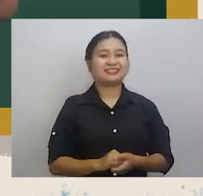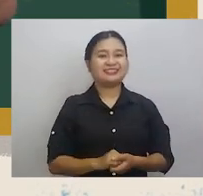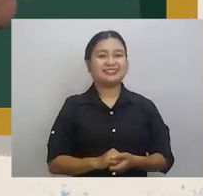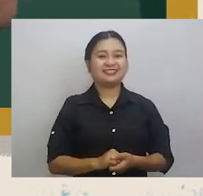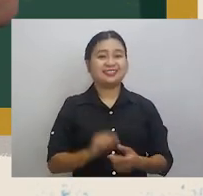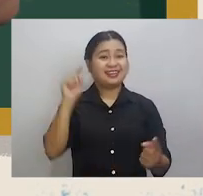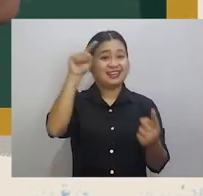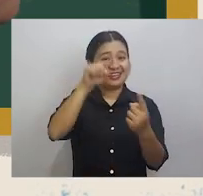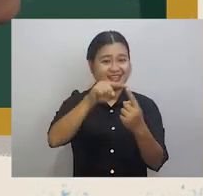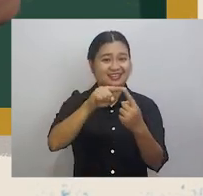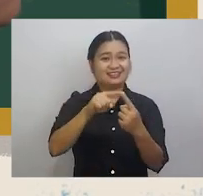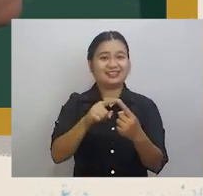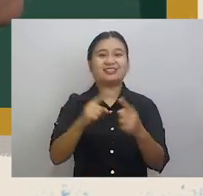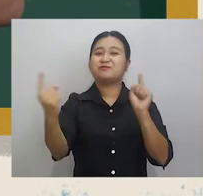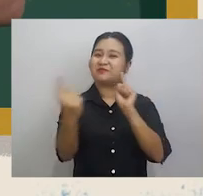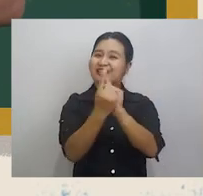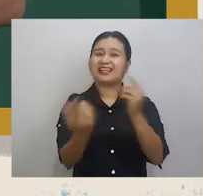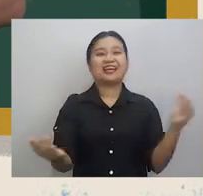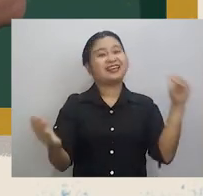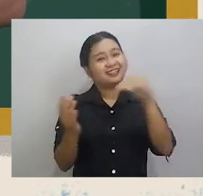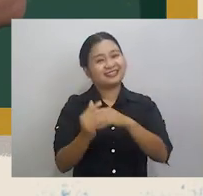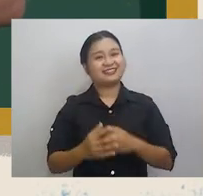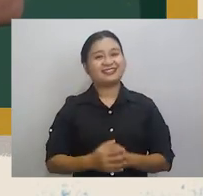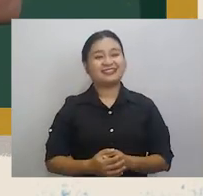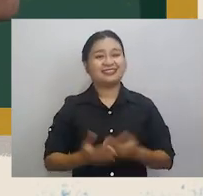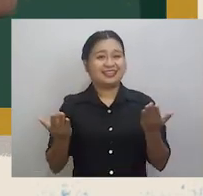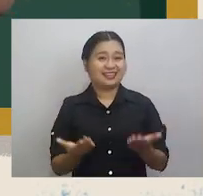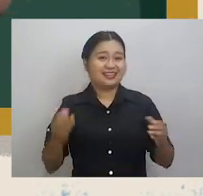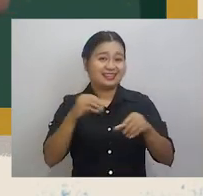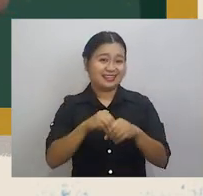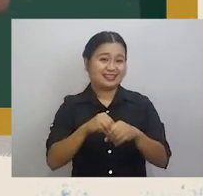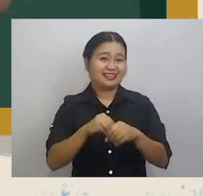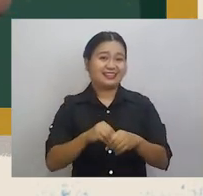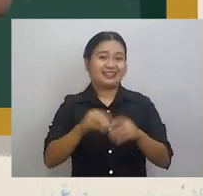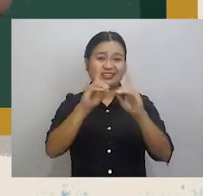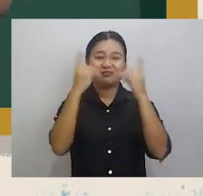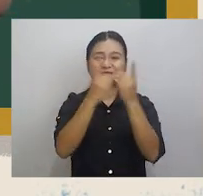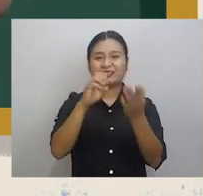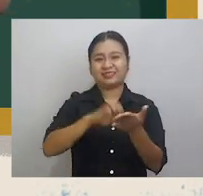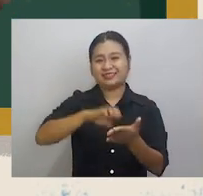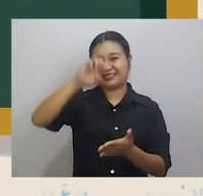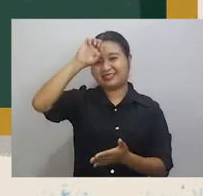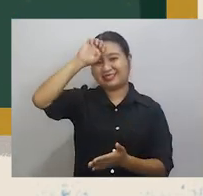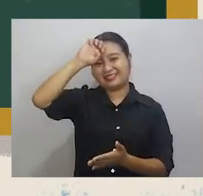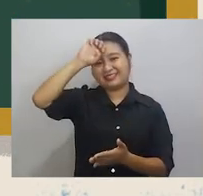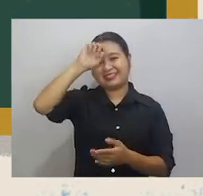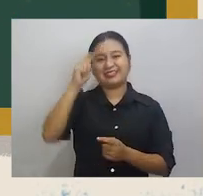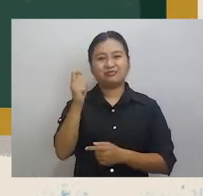Hanggang sa muling pagbabalik. Dito lamang sa .edtv.